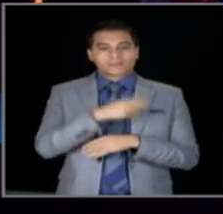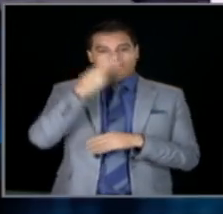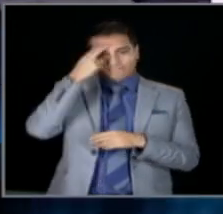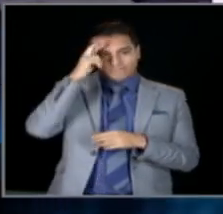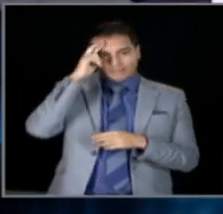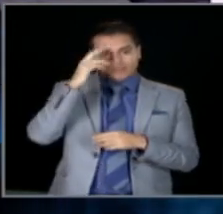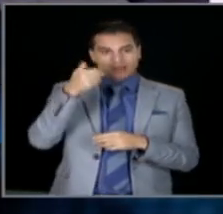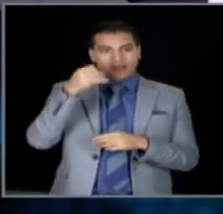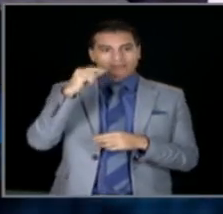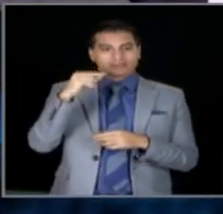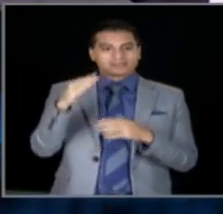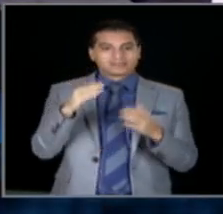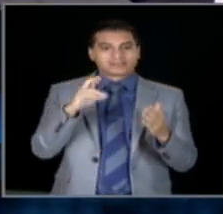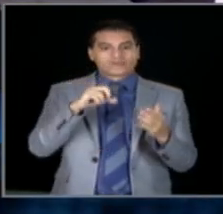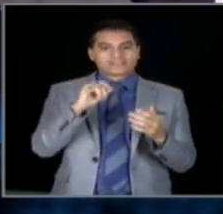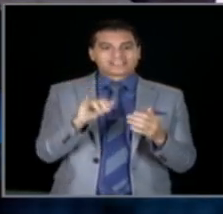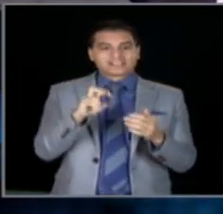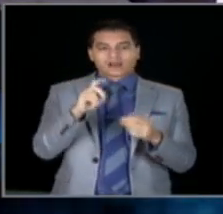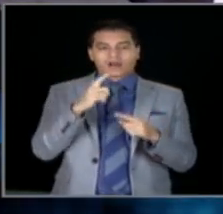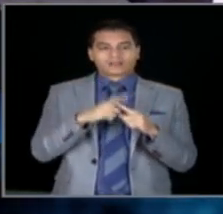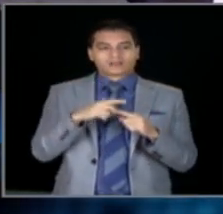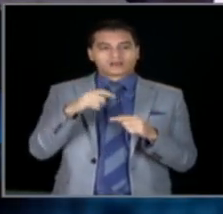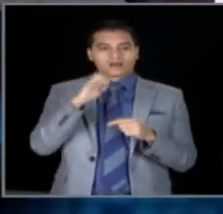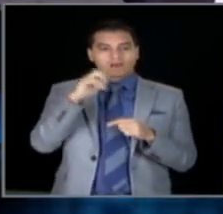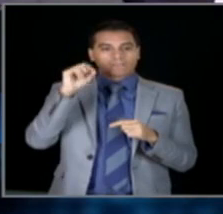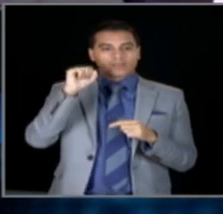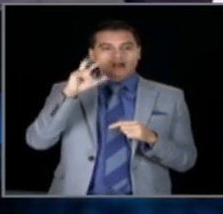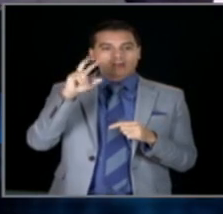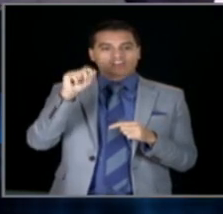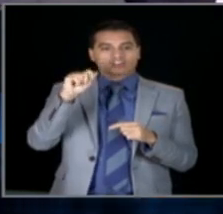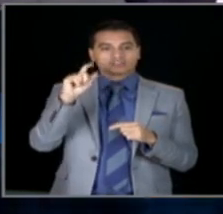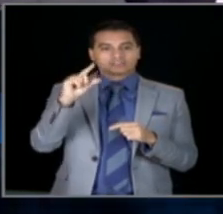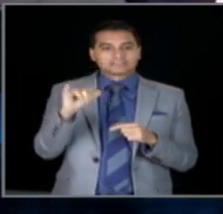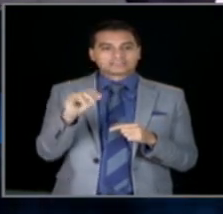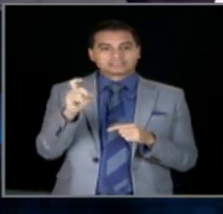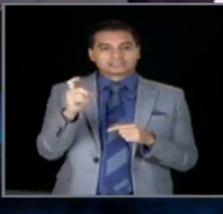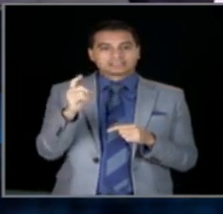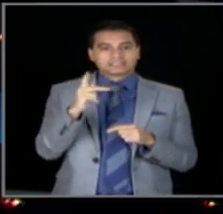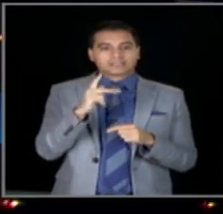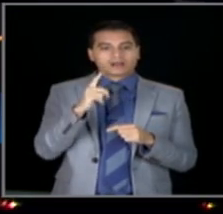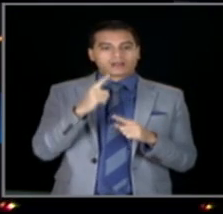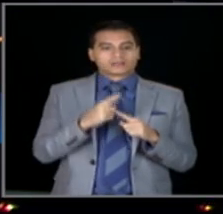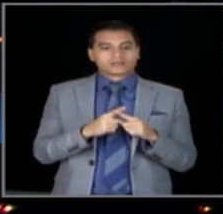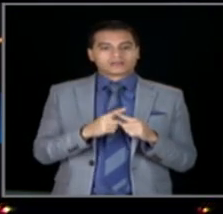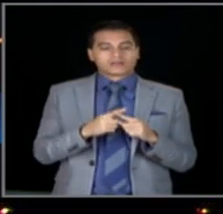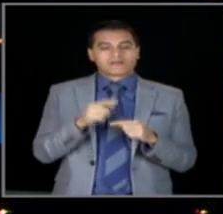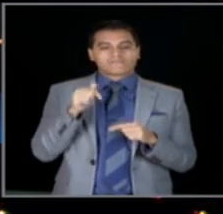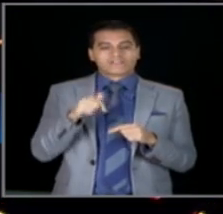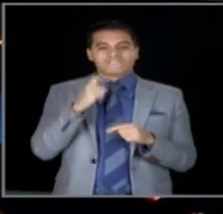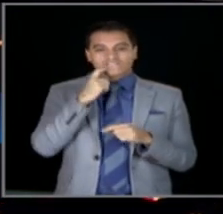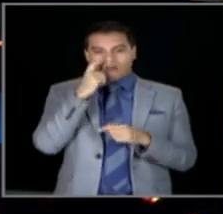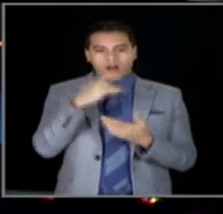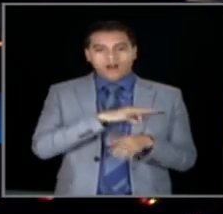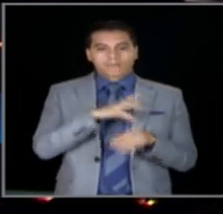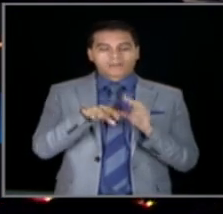هو؟ أحمد خالد توفيق. غلط. ما هو الرمز الكيميائي العنصر القصدير؟ كي. غلط. من هي الفنانة